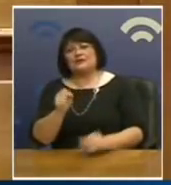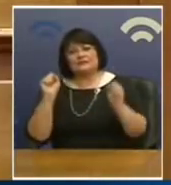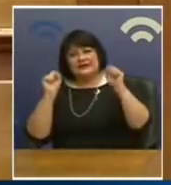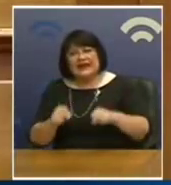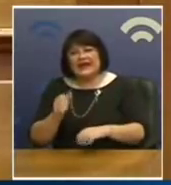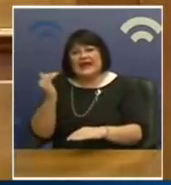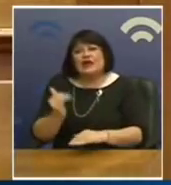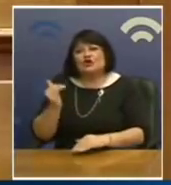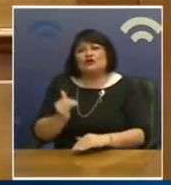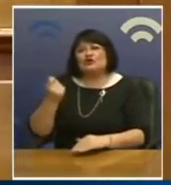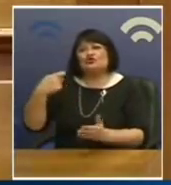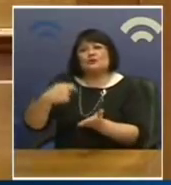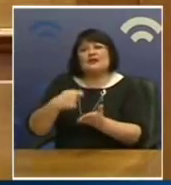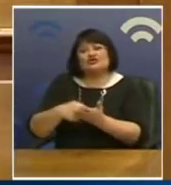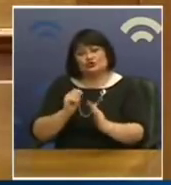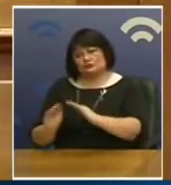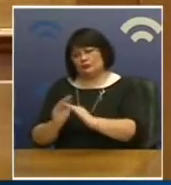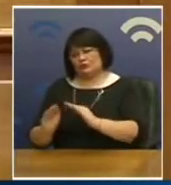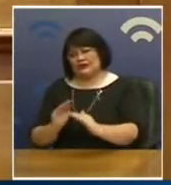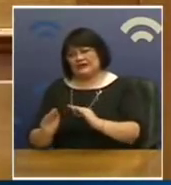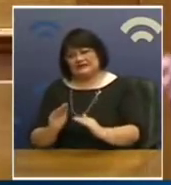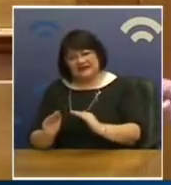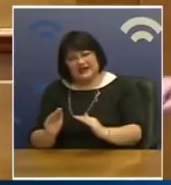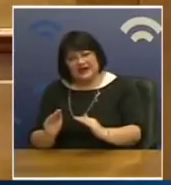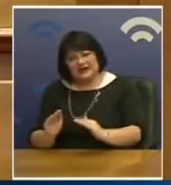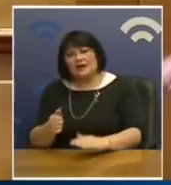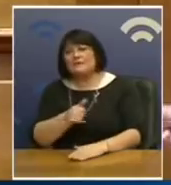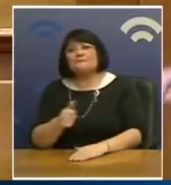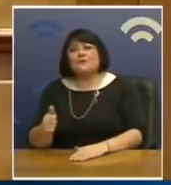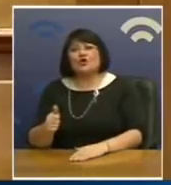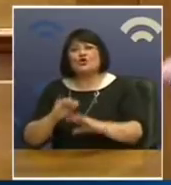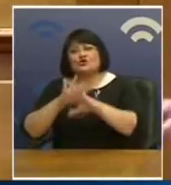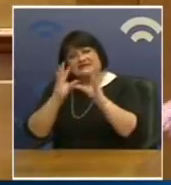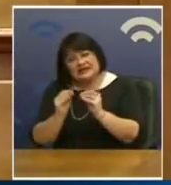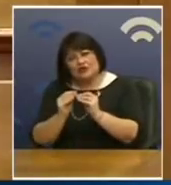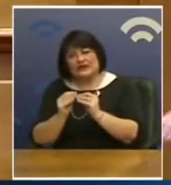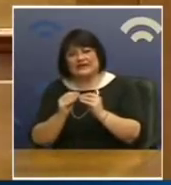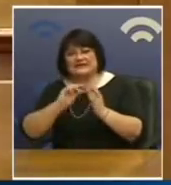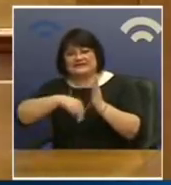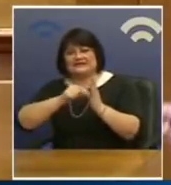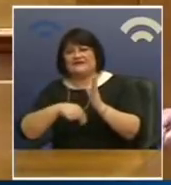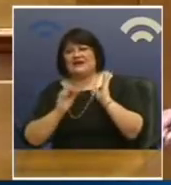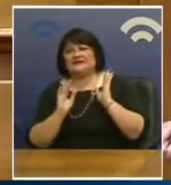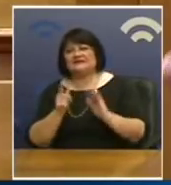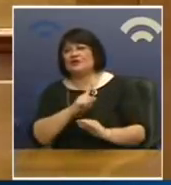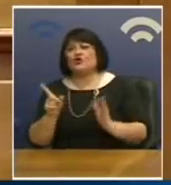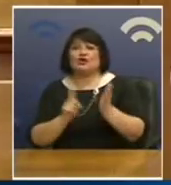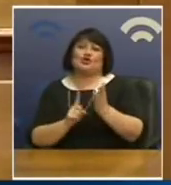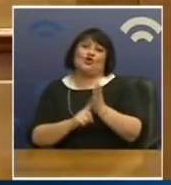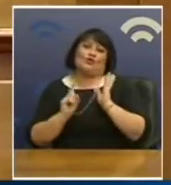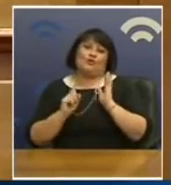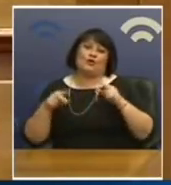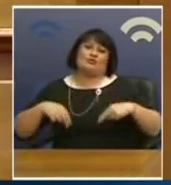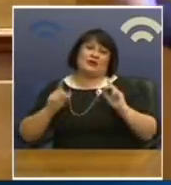κατώτατος μισθός, ότι ο κατώτατος μισθός θα καθορίζεται μόνο με συλλογικές συμβάσεις και όχι με νόμο ή με